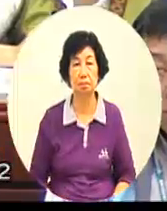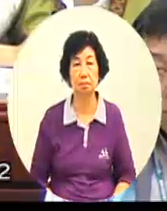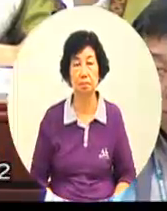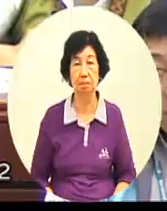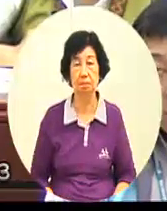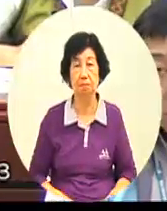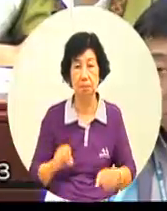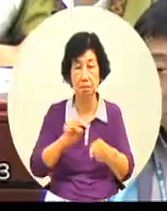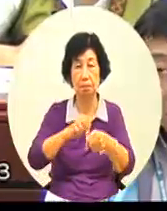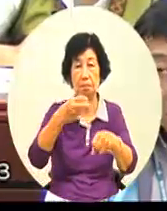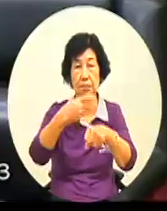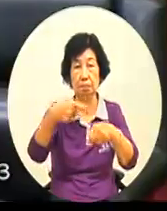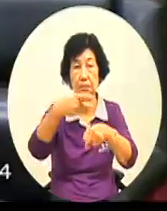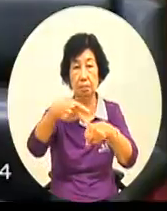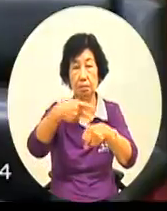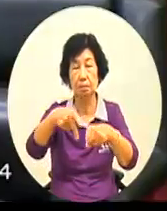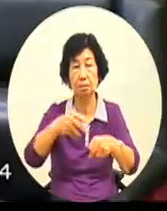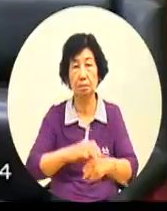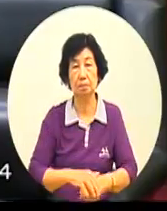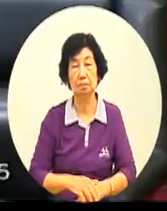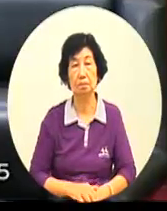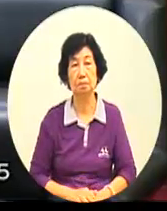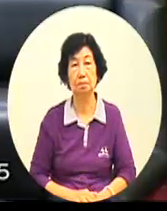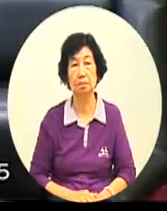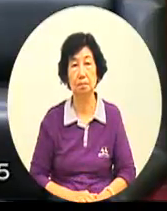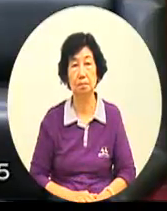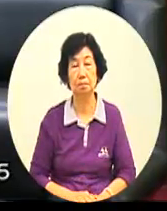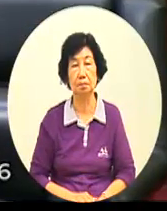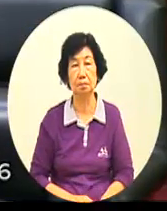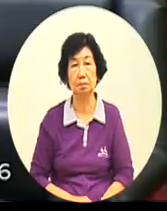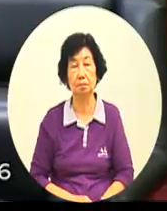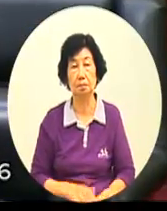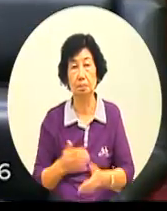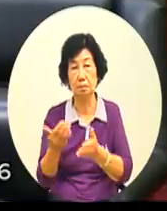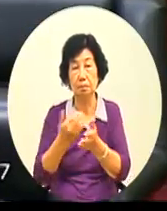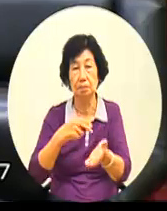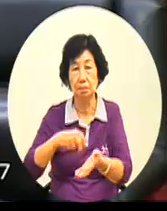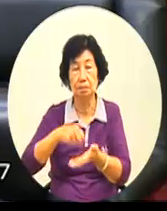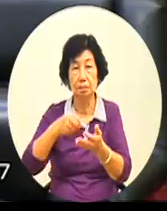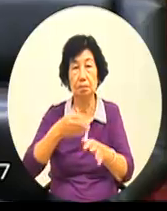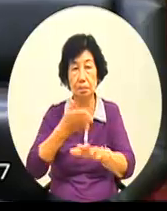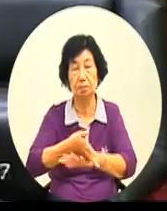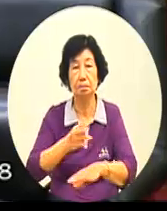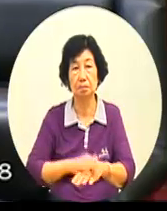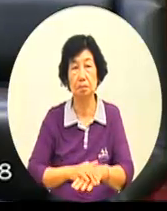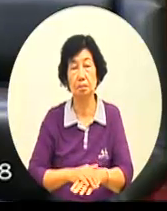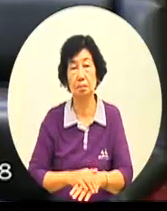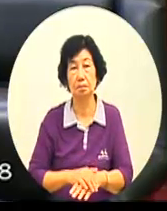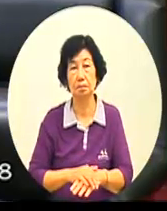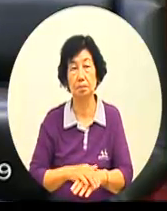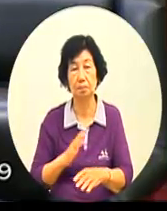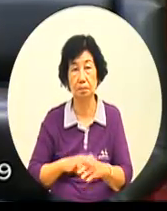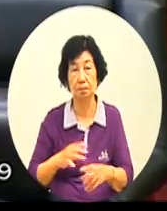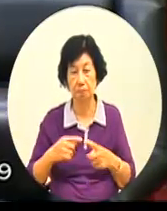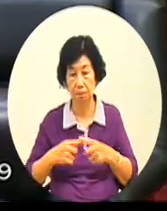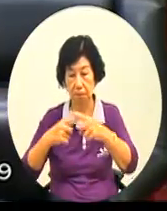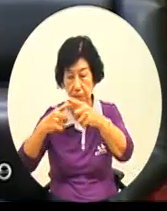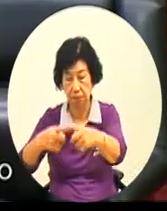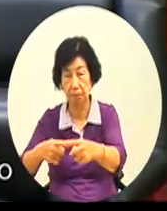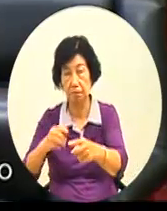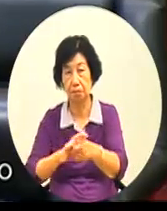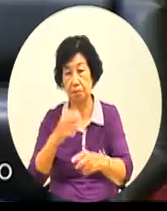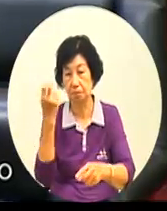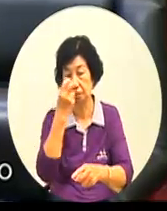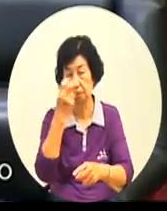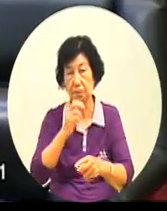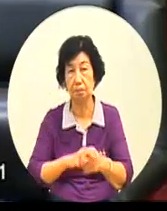好，两分钟。 我也有上次也有提过哈，我们古种族委我们也有去勘察过，我们茂